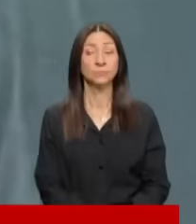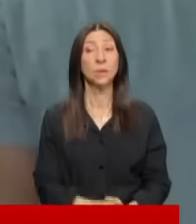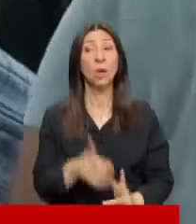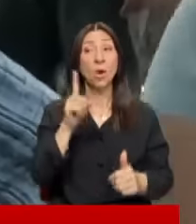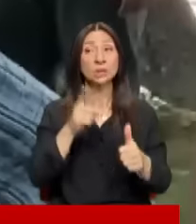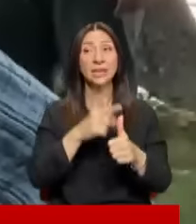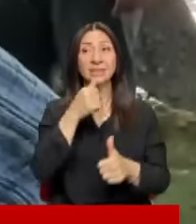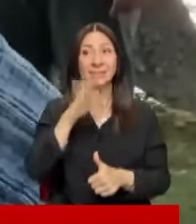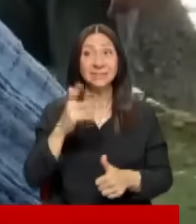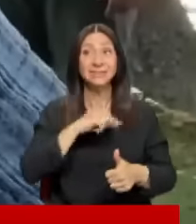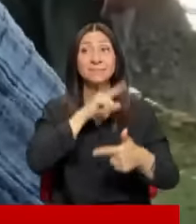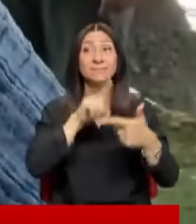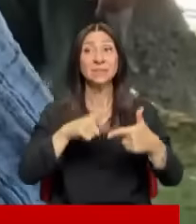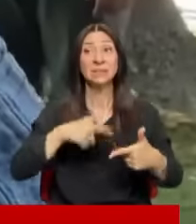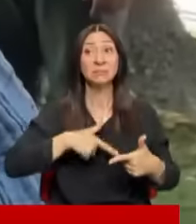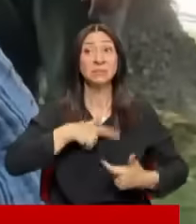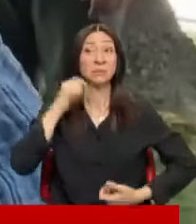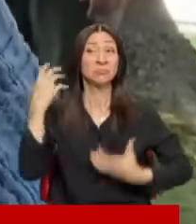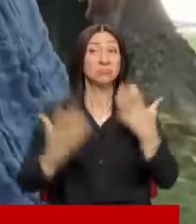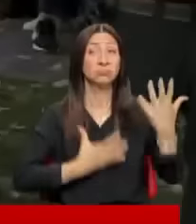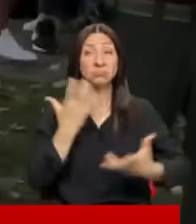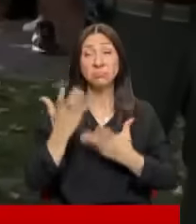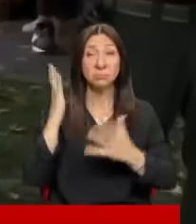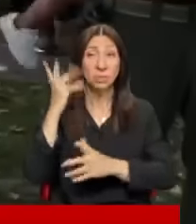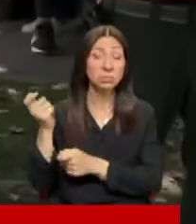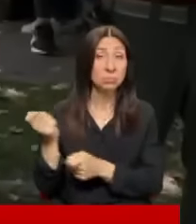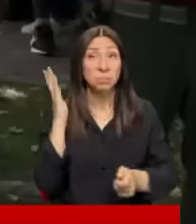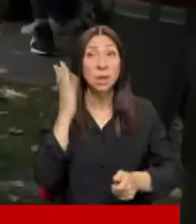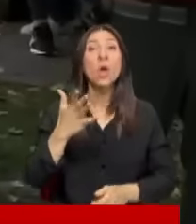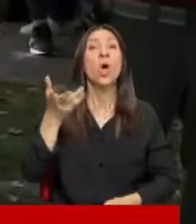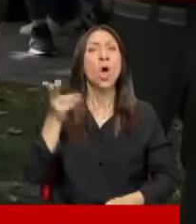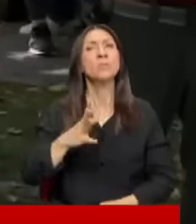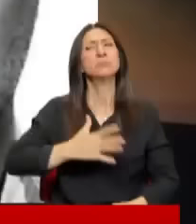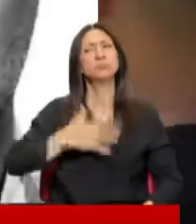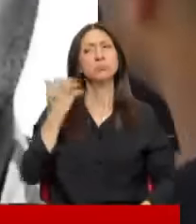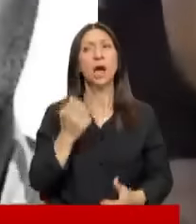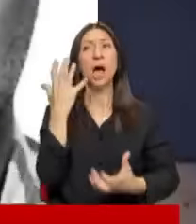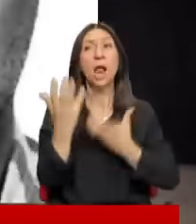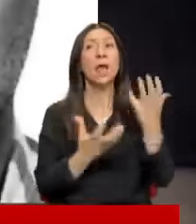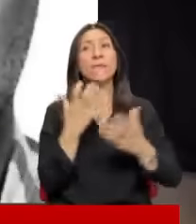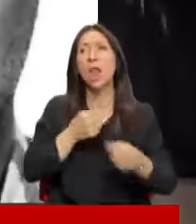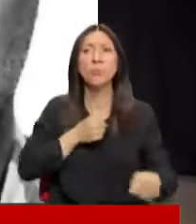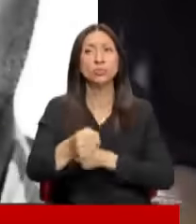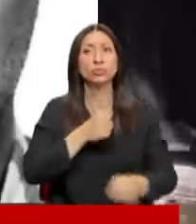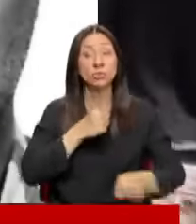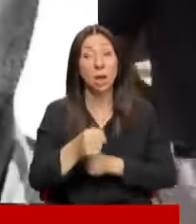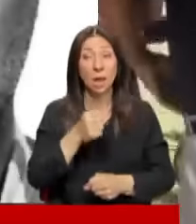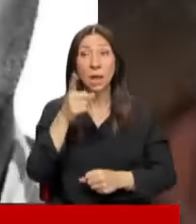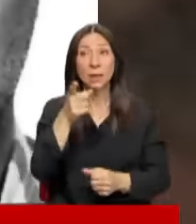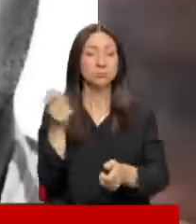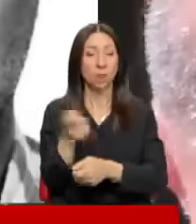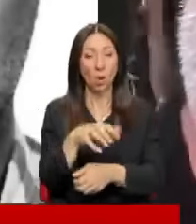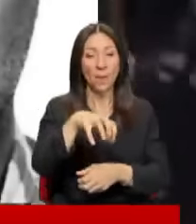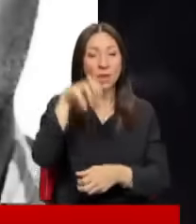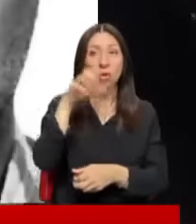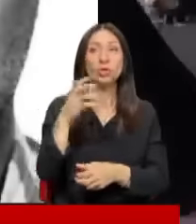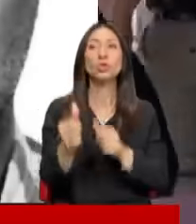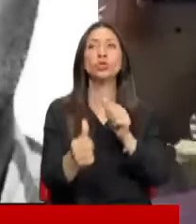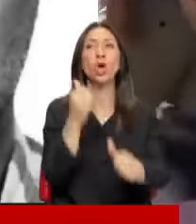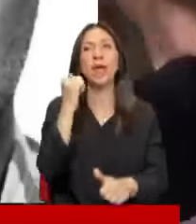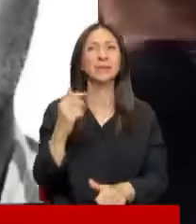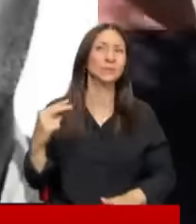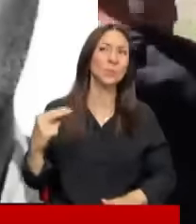Önce Denizli'de, ardından İzmir'de çıkan yangına müdahale etti. Canı pahasına alevlerle mücadele etti. Arazöz operatörü dönüş